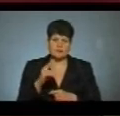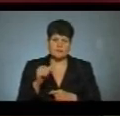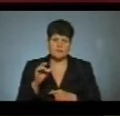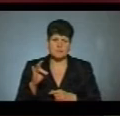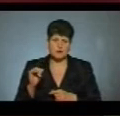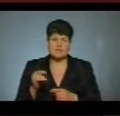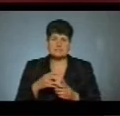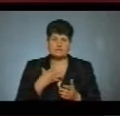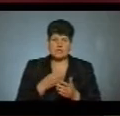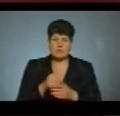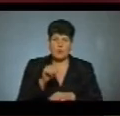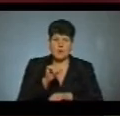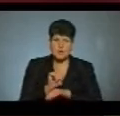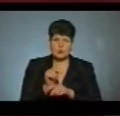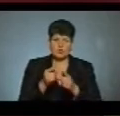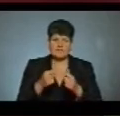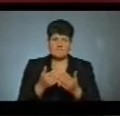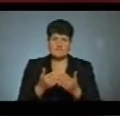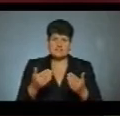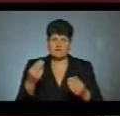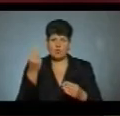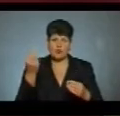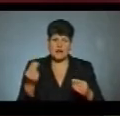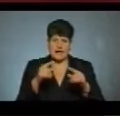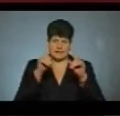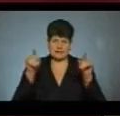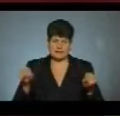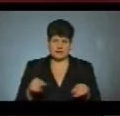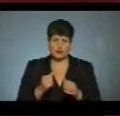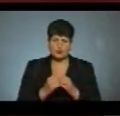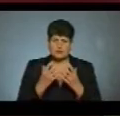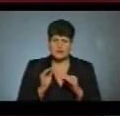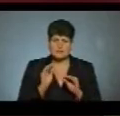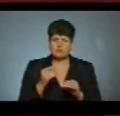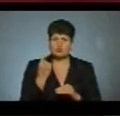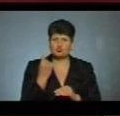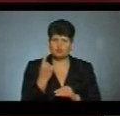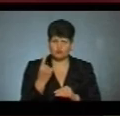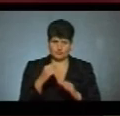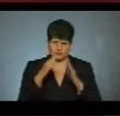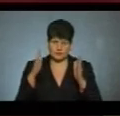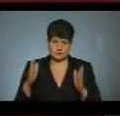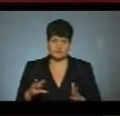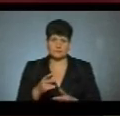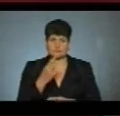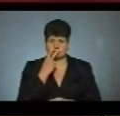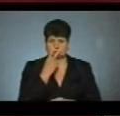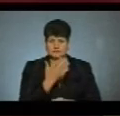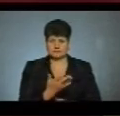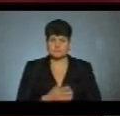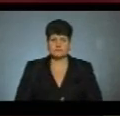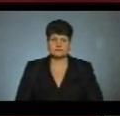балконі організовує виставку картин. Щодня виставляє одну роботу. Яке полотно виставив сьогодні, бачила